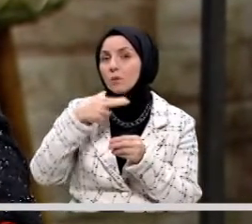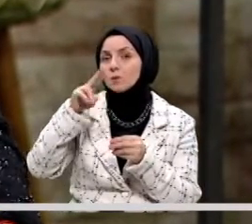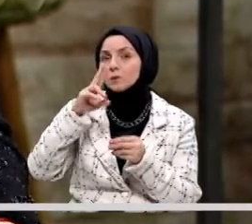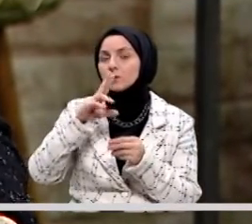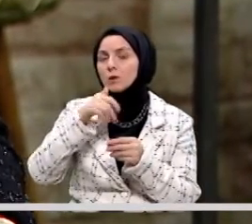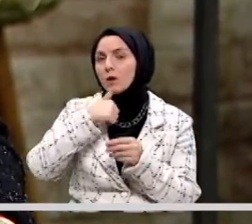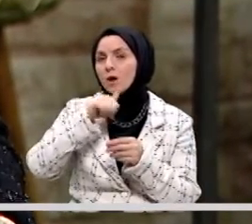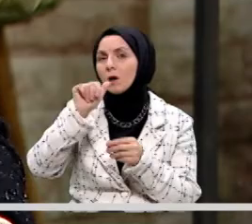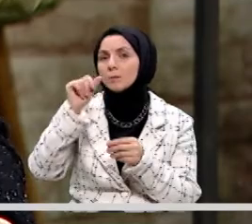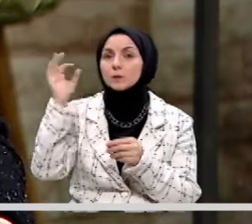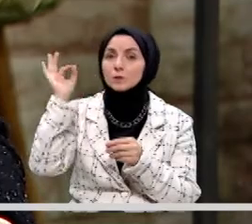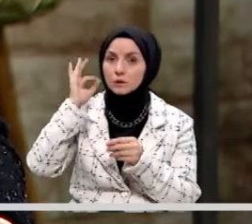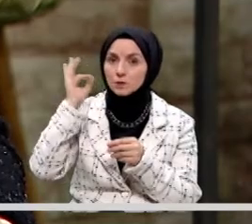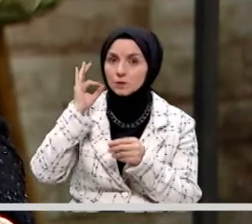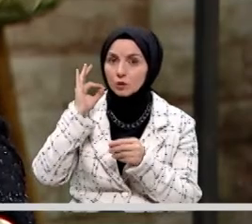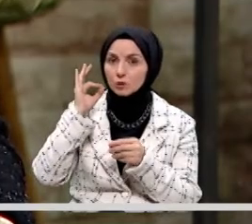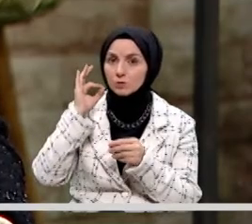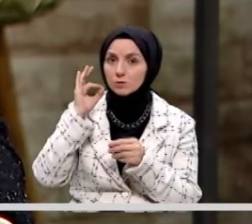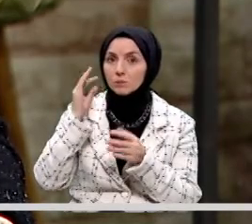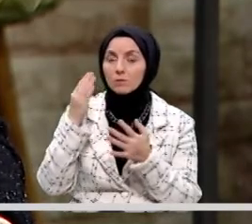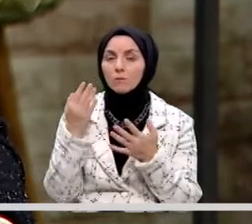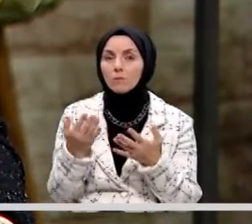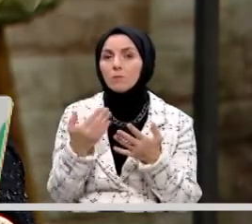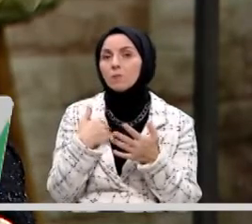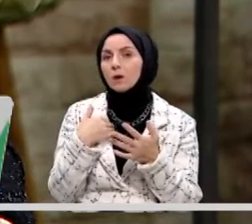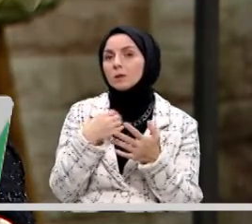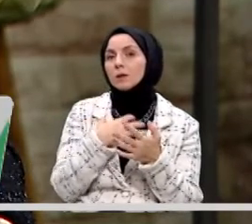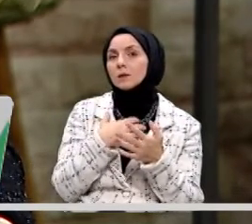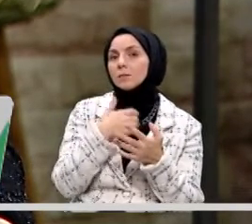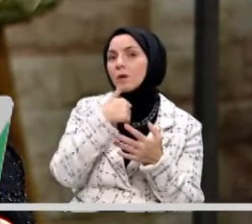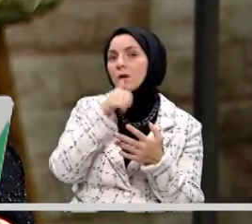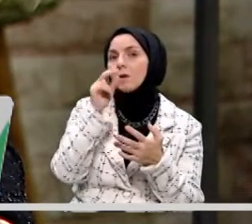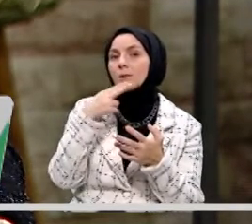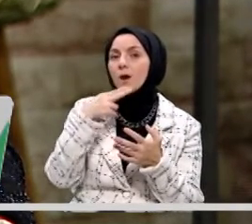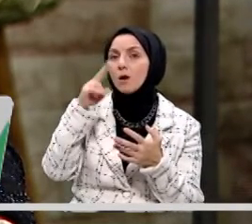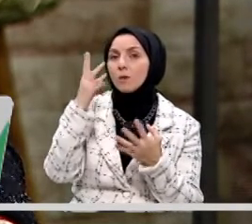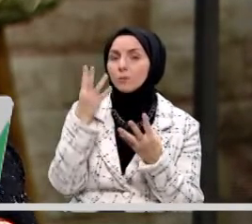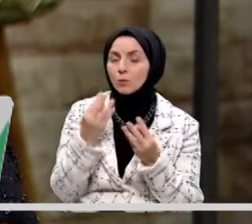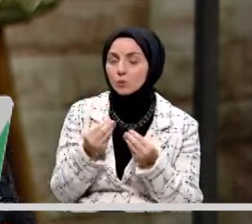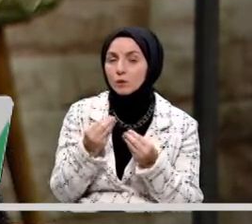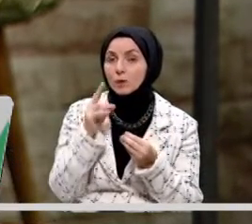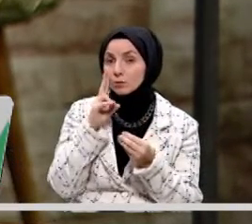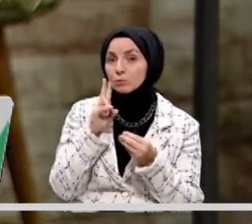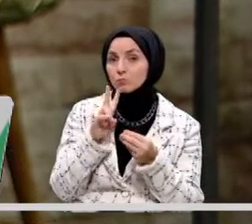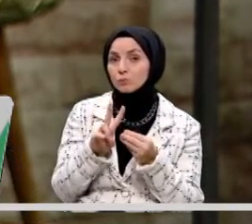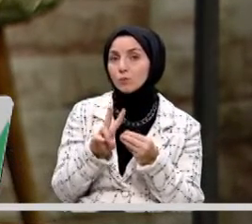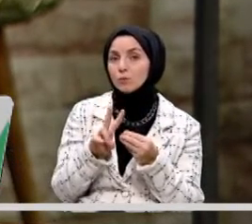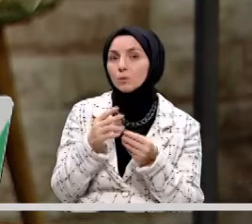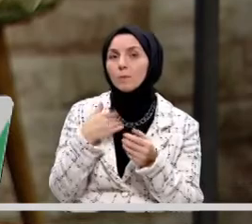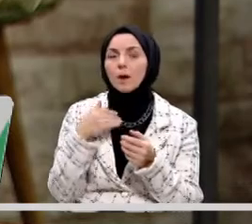bana bir otorite yüklendi mi Ben kendim abi olarak hissettim mi abla olarak hissettim mi ne demektir bu Ben burada